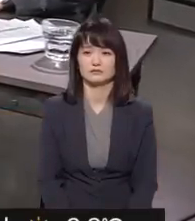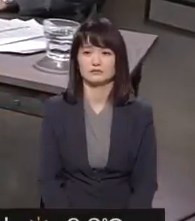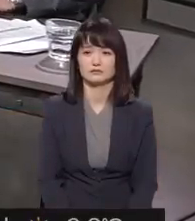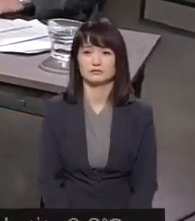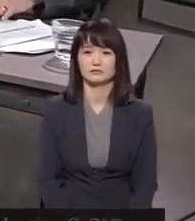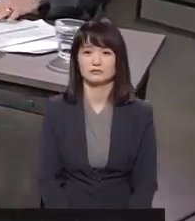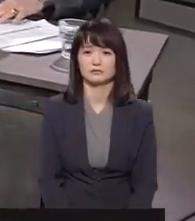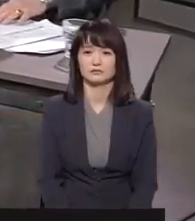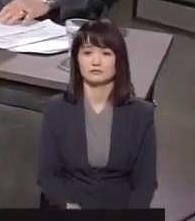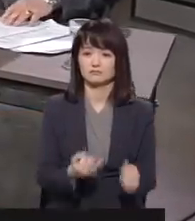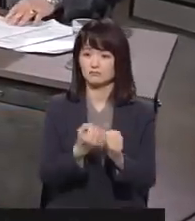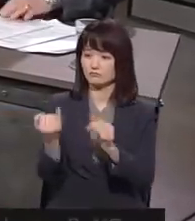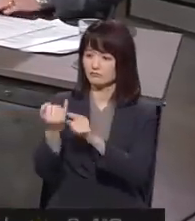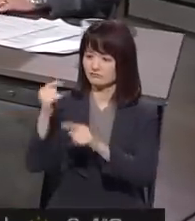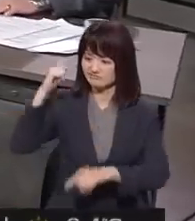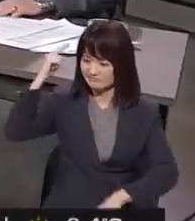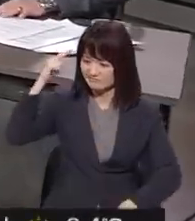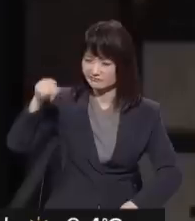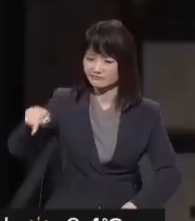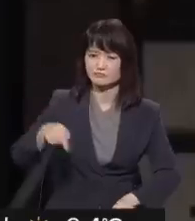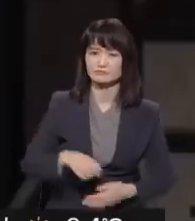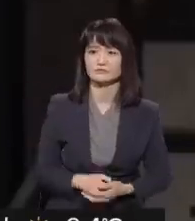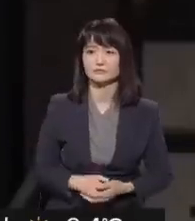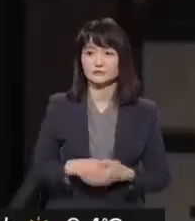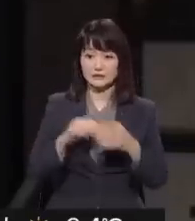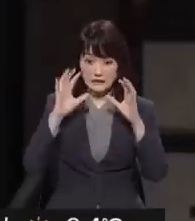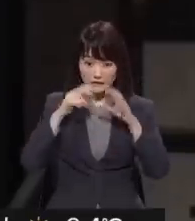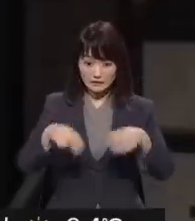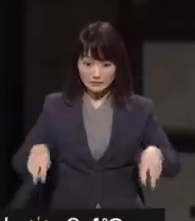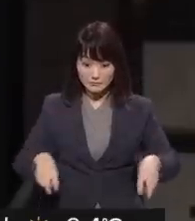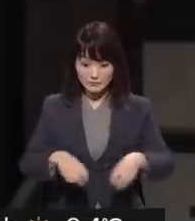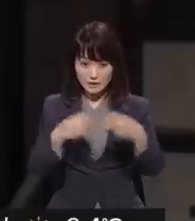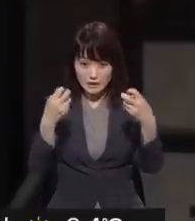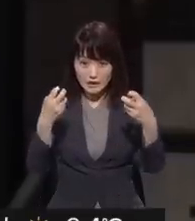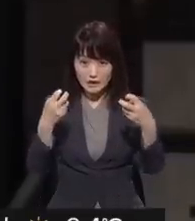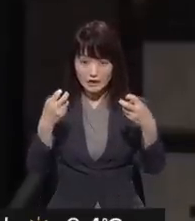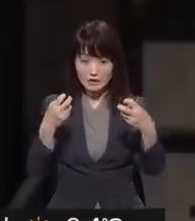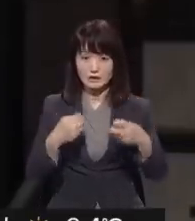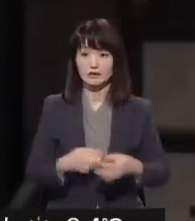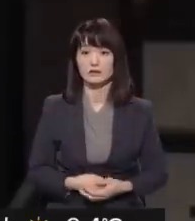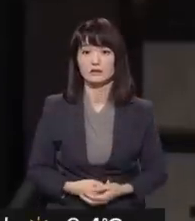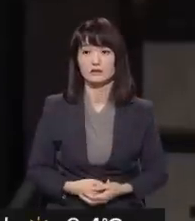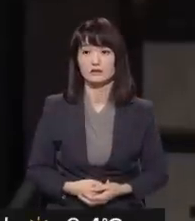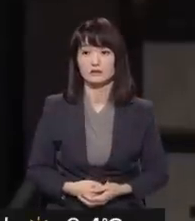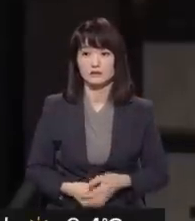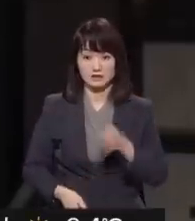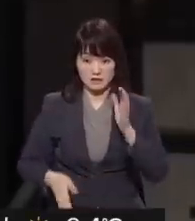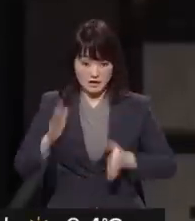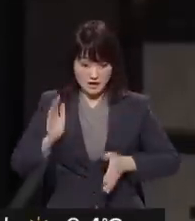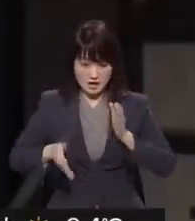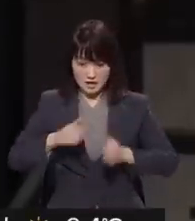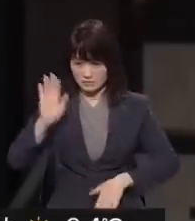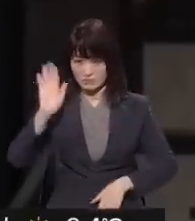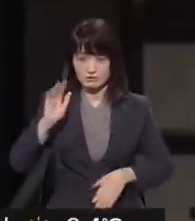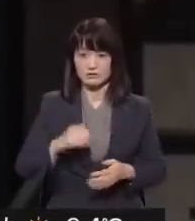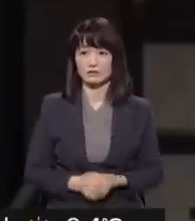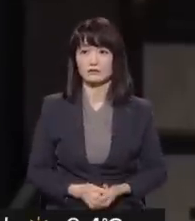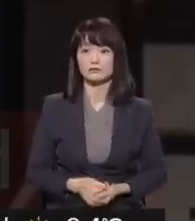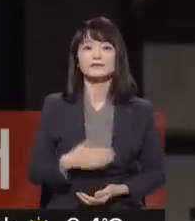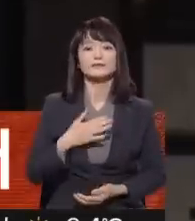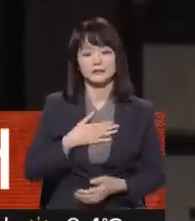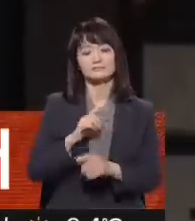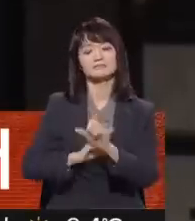말이 아니라 정신이 나간 거죠 아이가 지금 교통사고가 났는데 뛰어오지도 않고